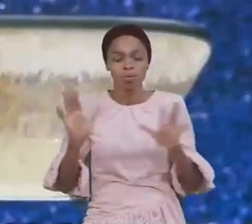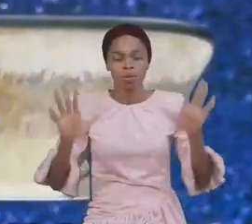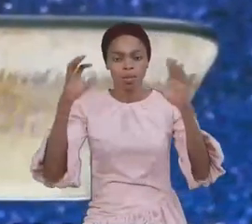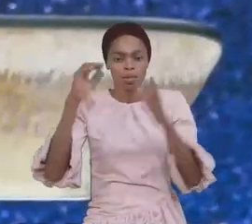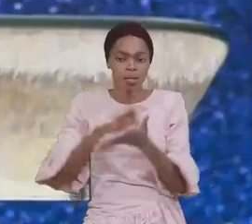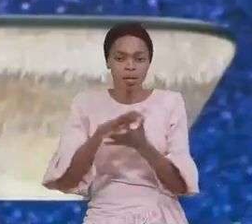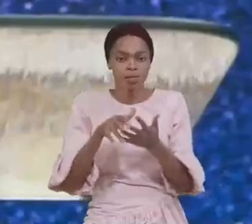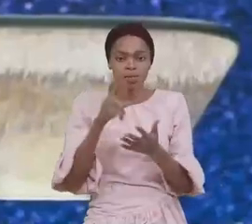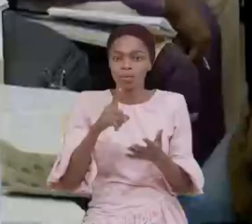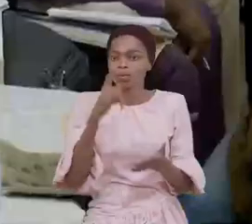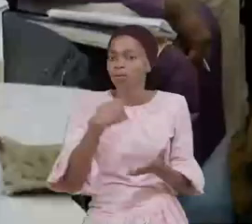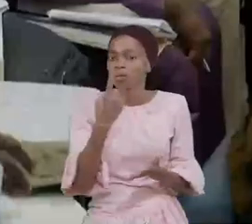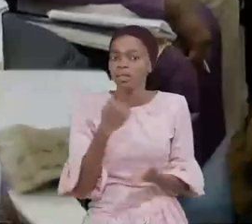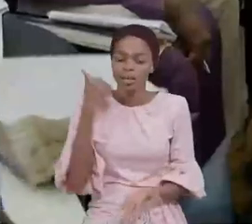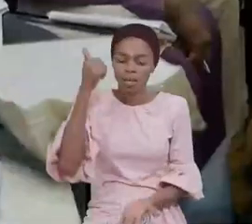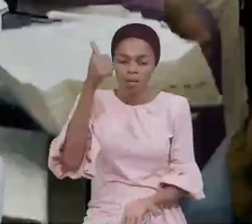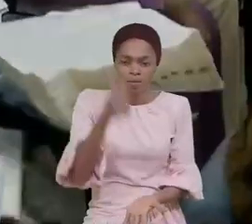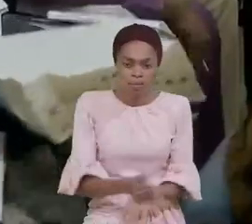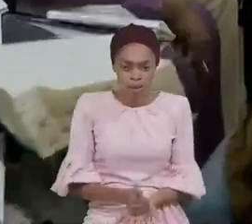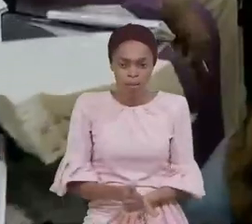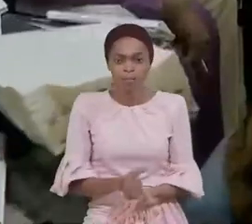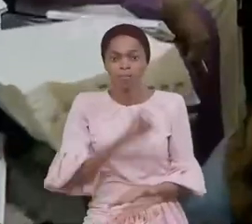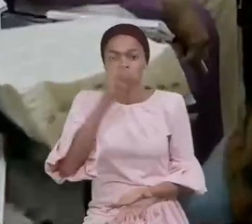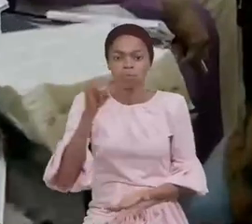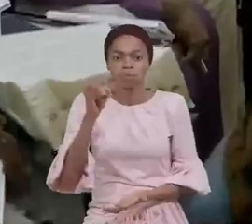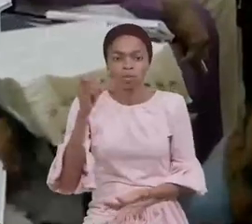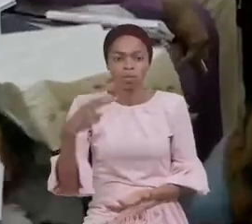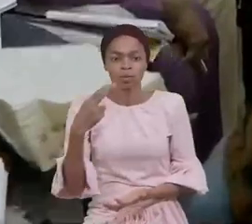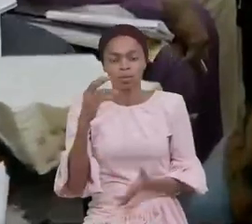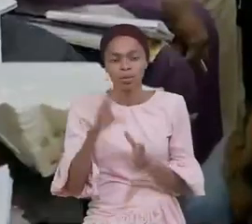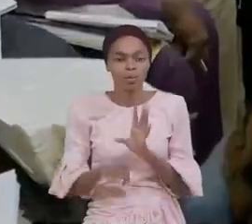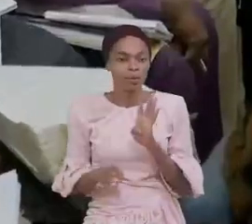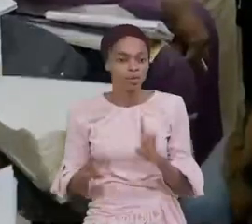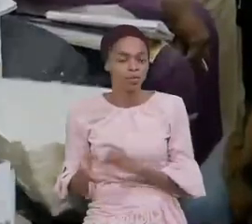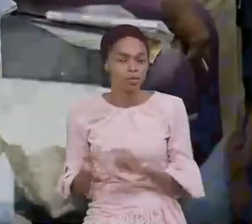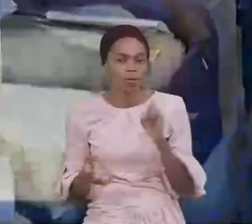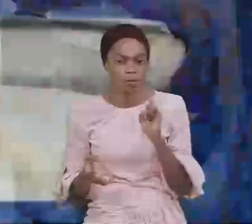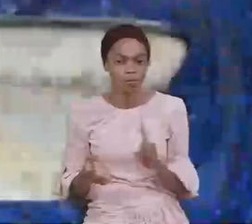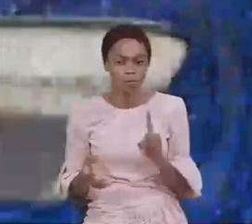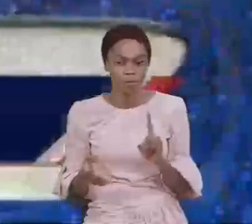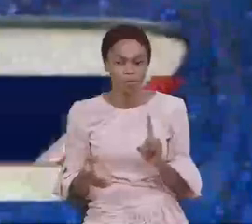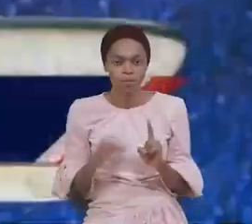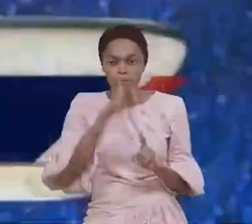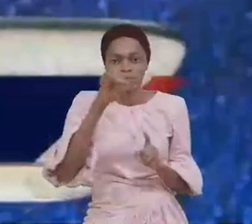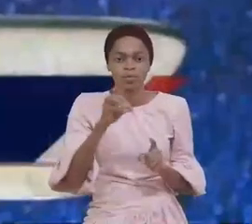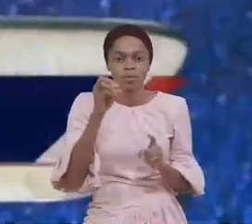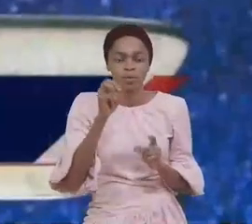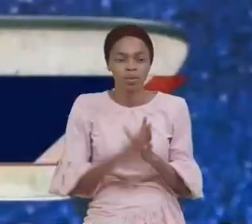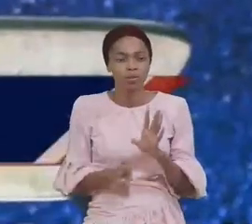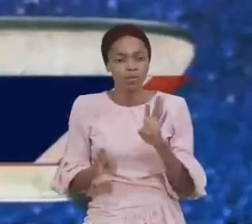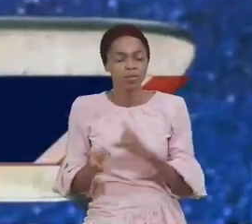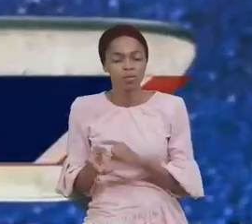ait un amen de vous. Josué chapitre 4 verset 1. Josué 4 verset